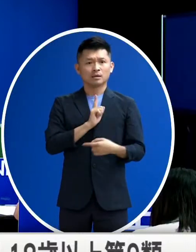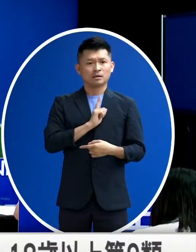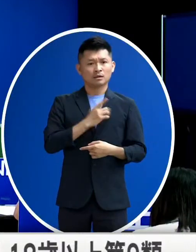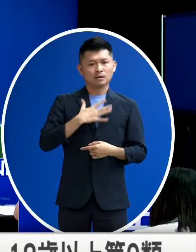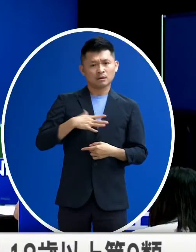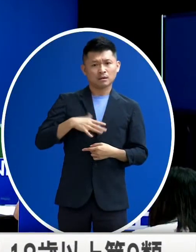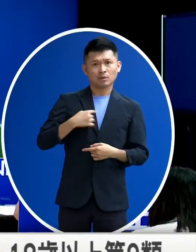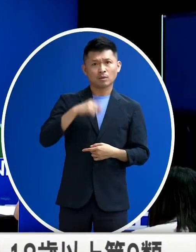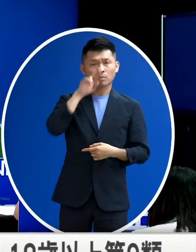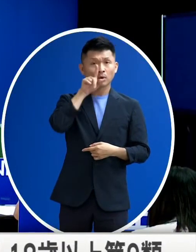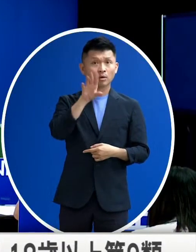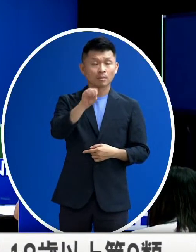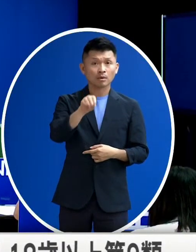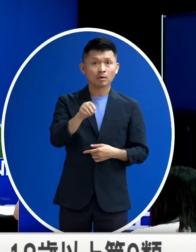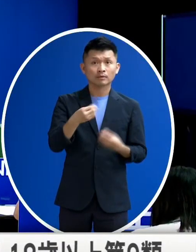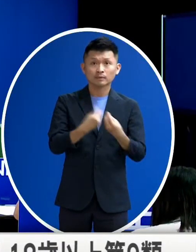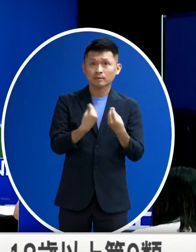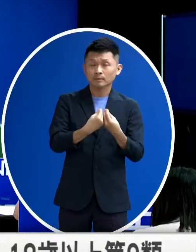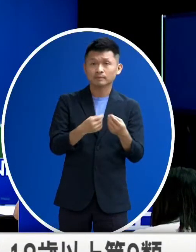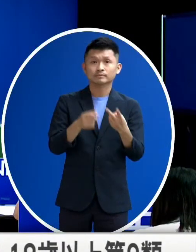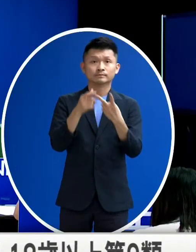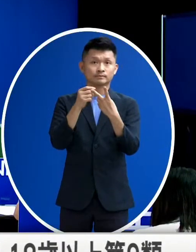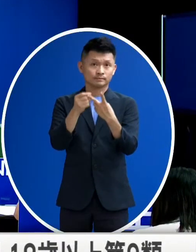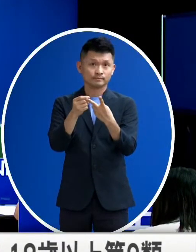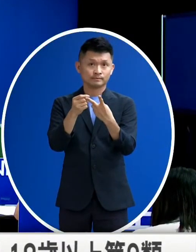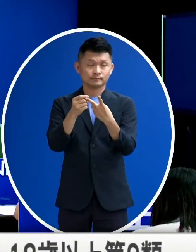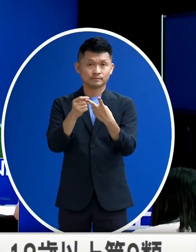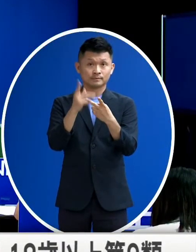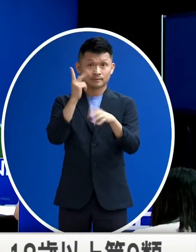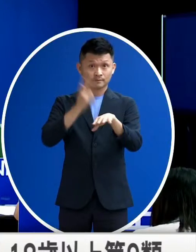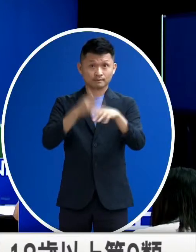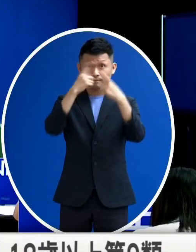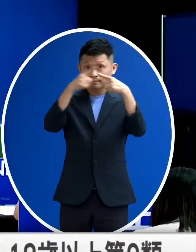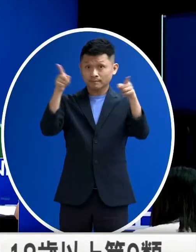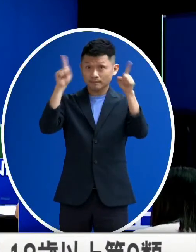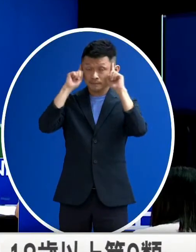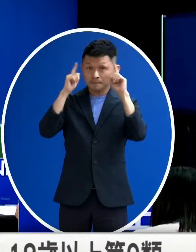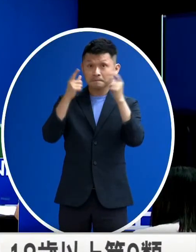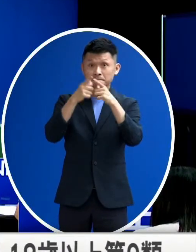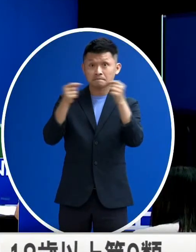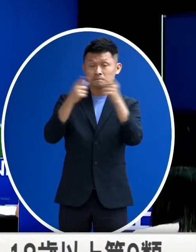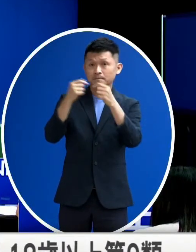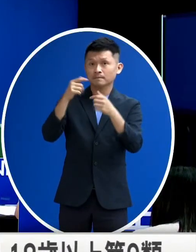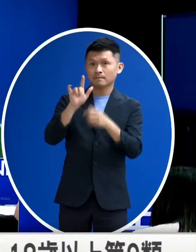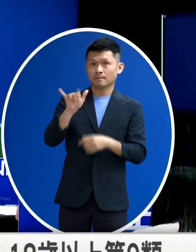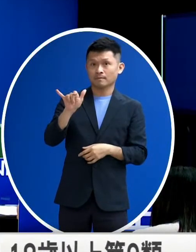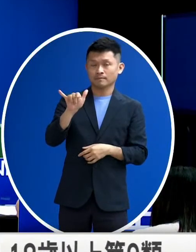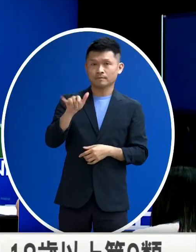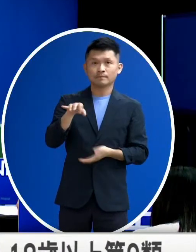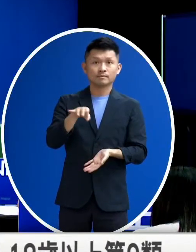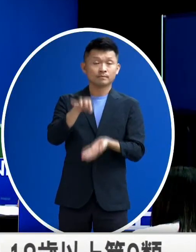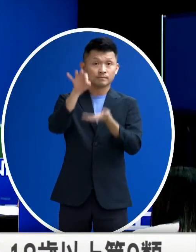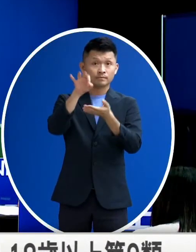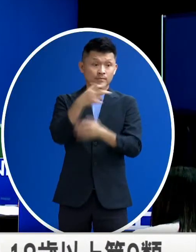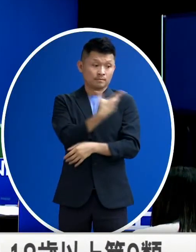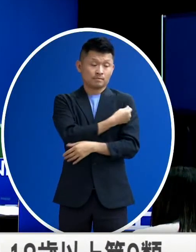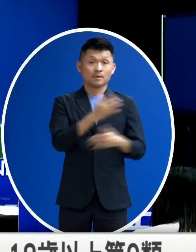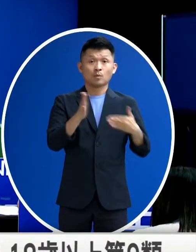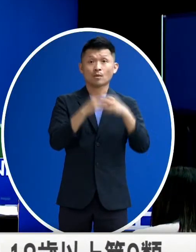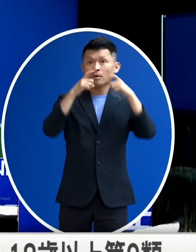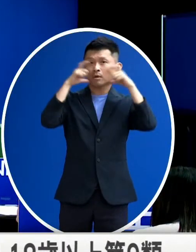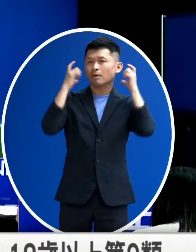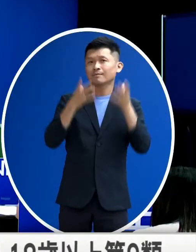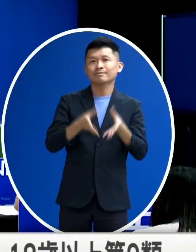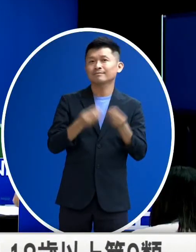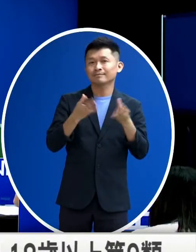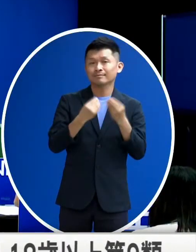登？第二个问题是，就是有一个科大他的日籍教授说，打疫苗之后不用戴口罩，会想请问一下，会不